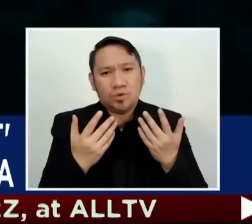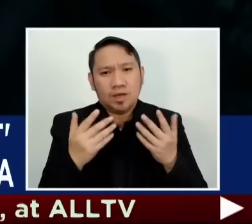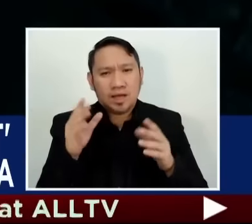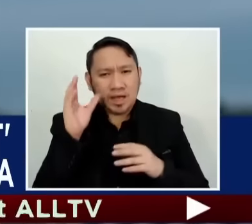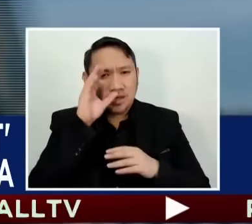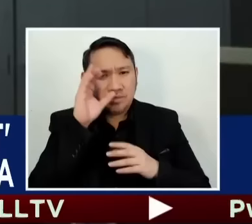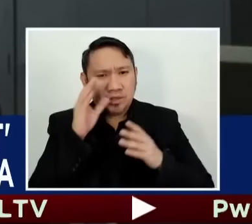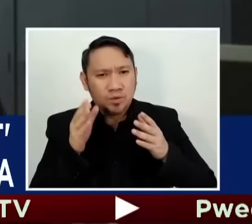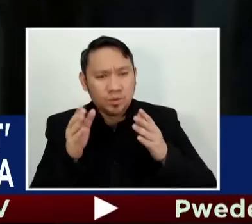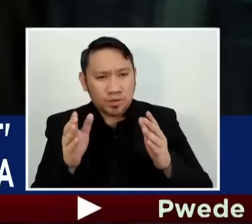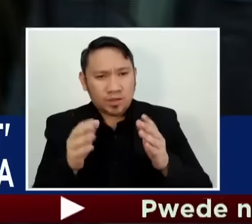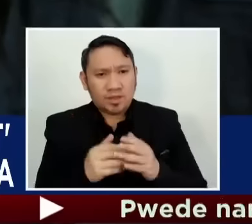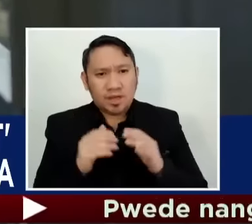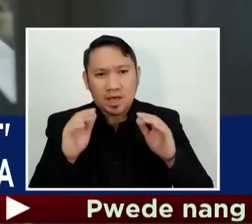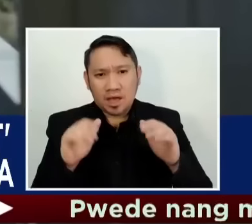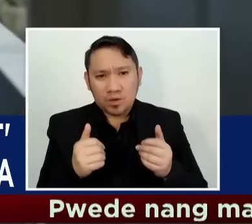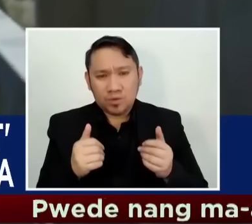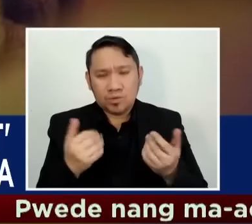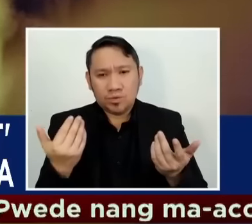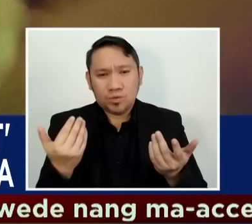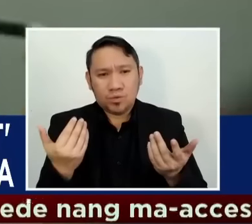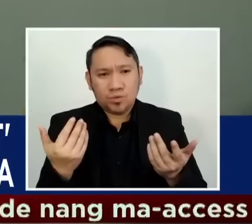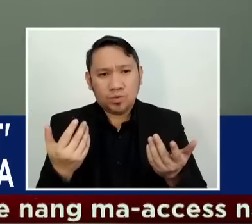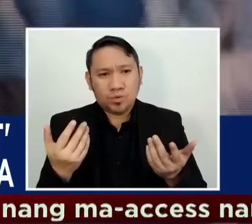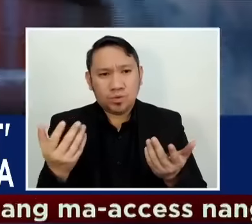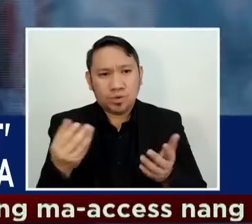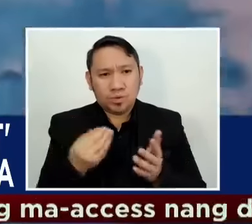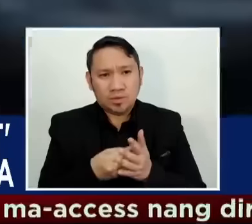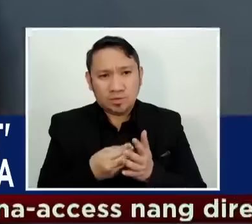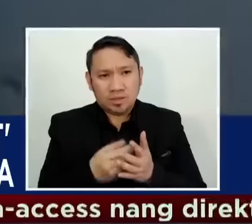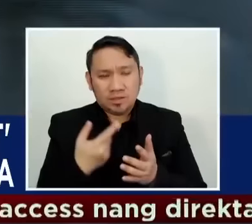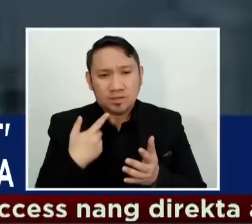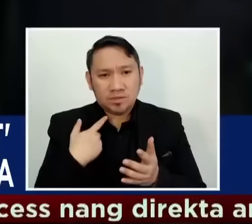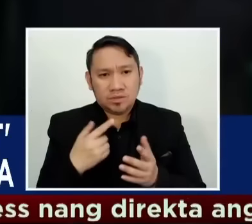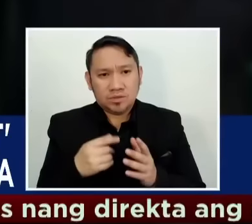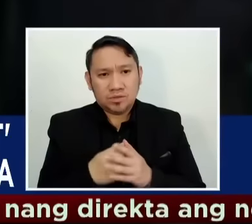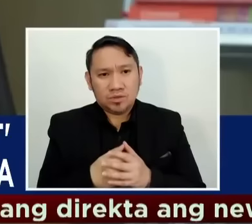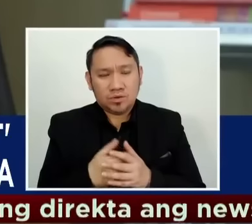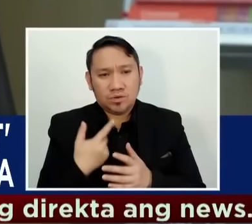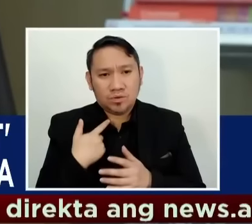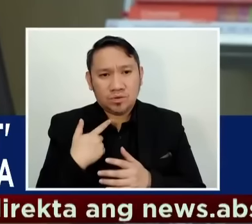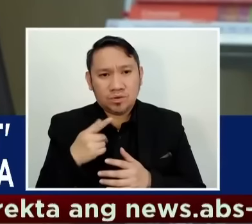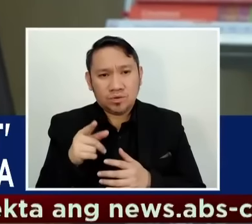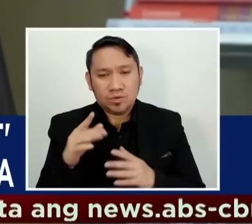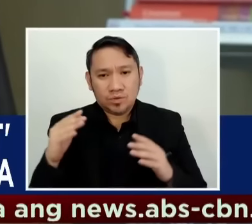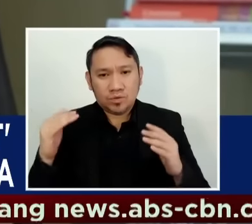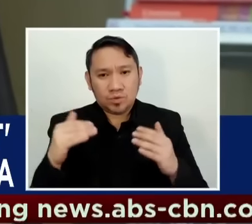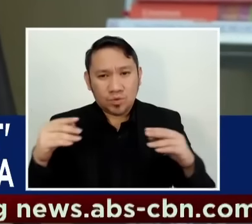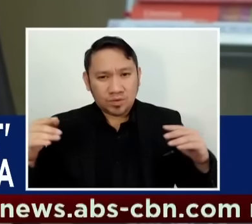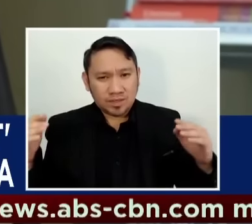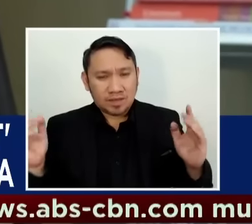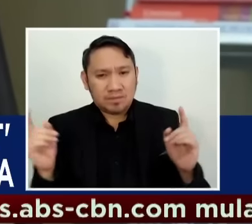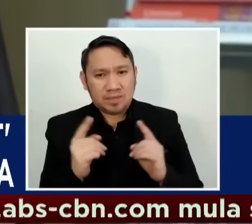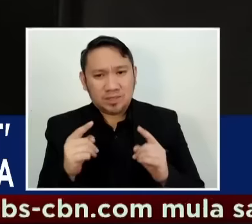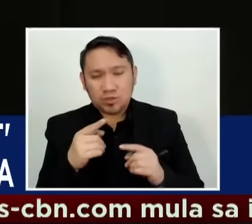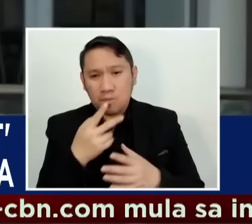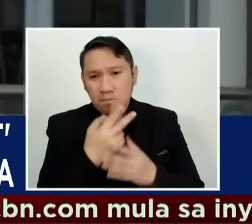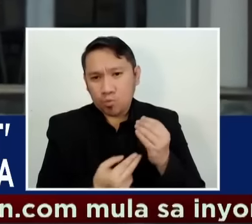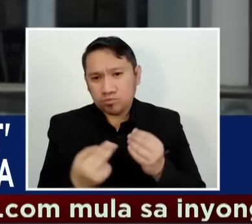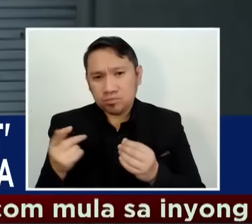paraan para makakuha ng pera. Tapos doon sila nag-meet sa cross point ng buhay nila na sobrang bagsak na bagsak